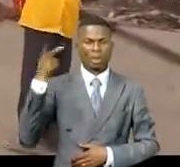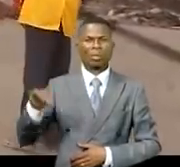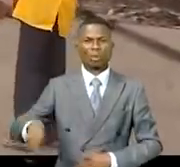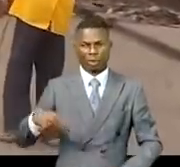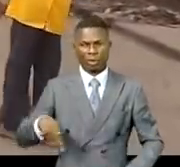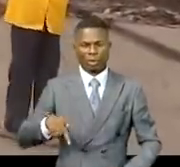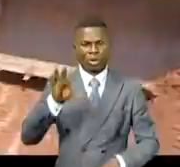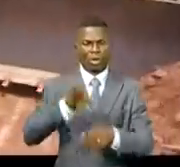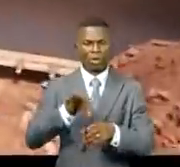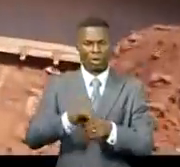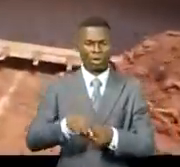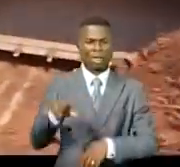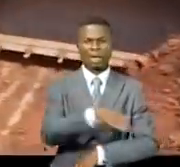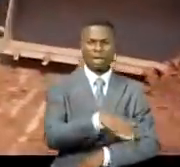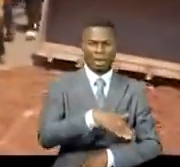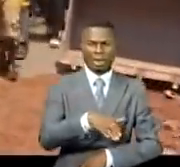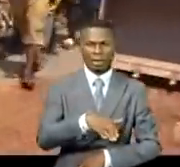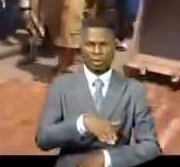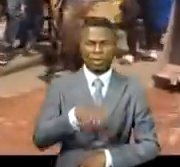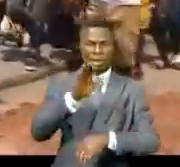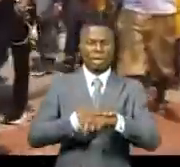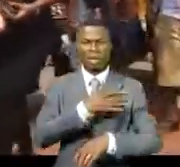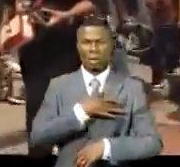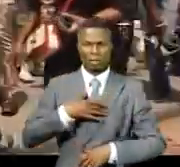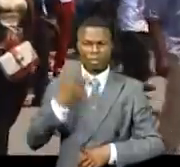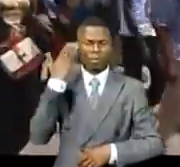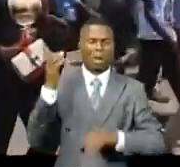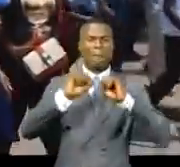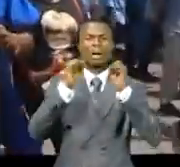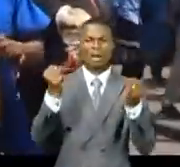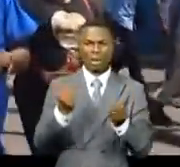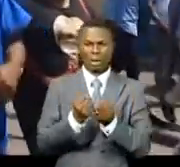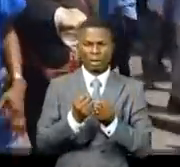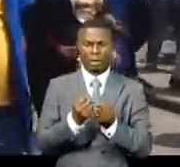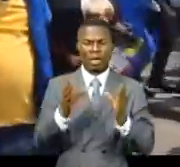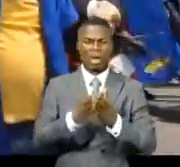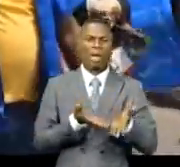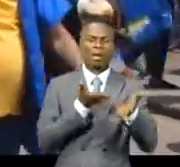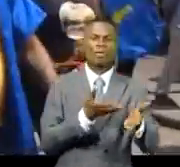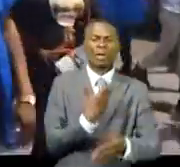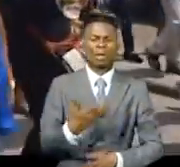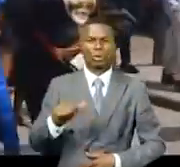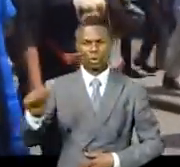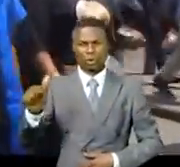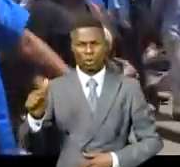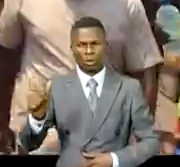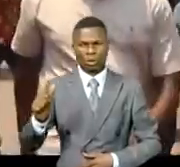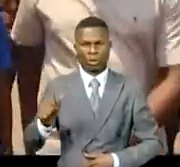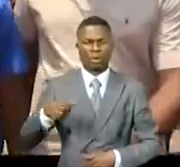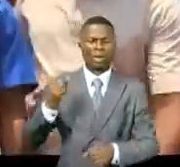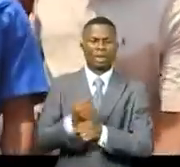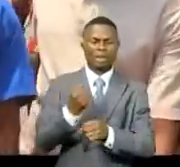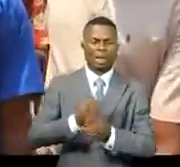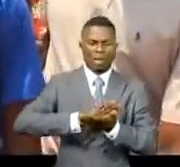provincial élu de Ngiringiri, affectueusement appelé Papa Social, qui, avec l'appui matériel de la régie d'assainissement de